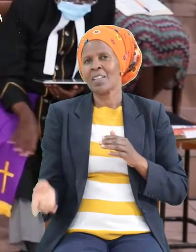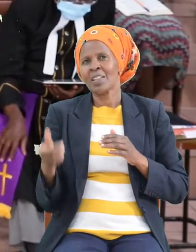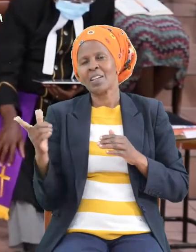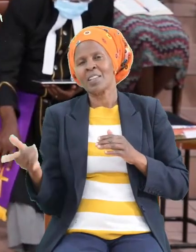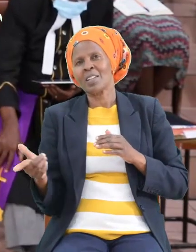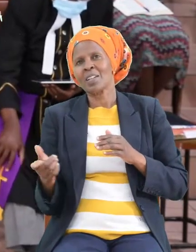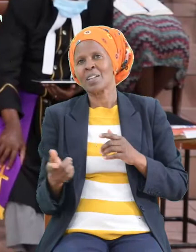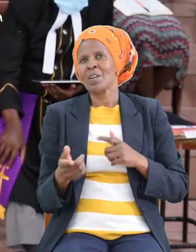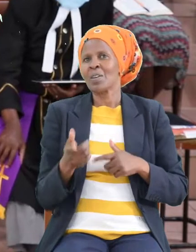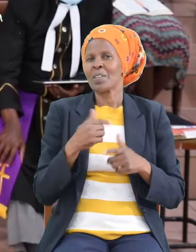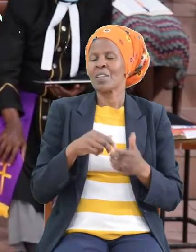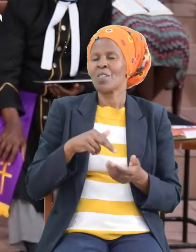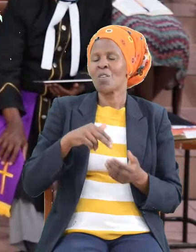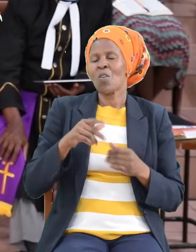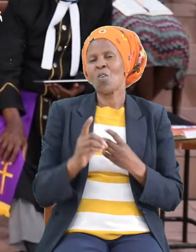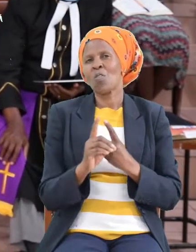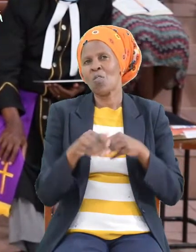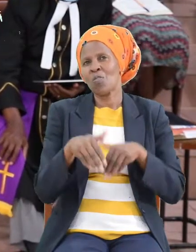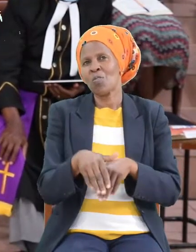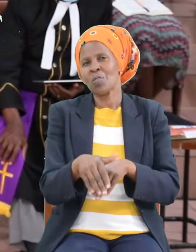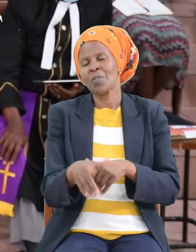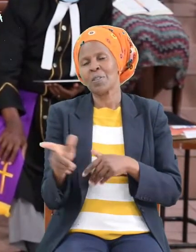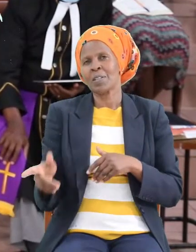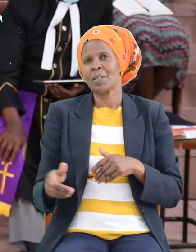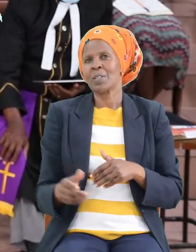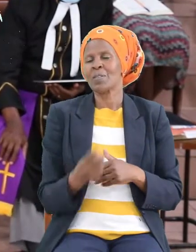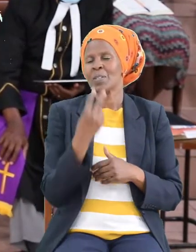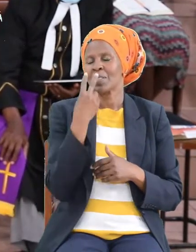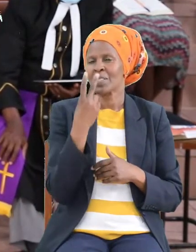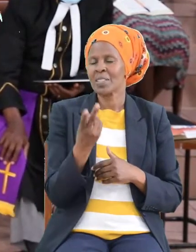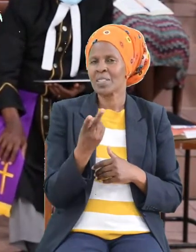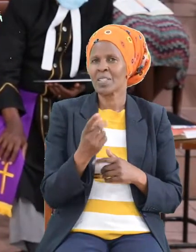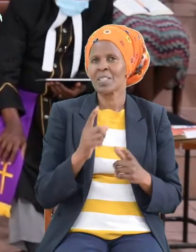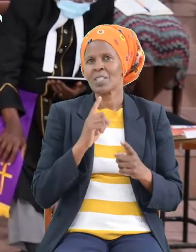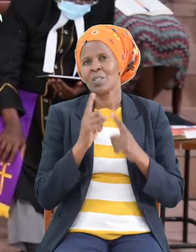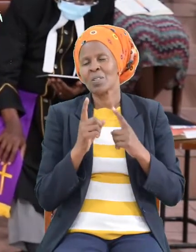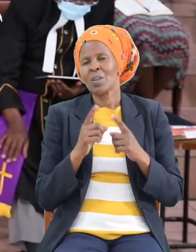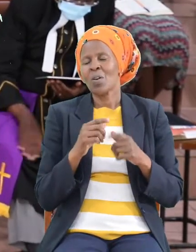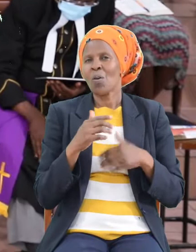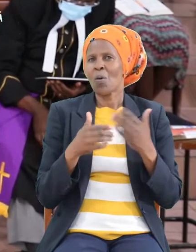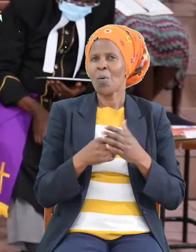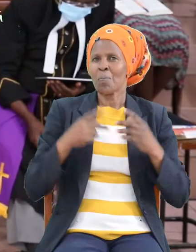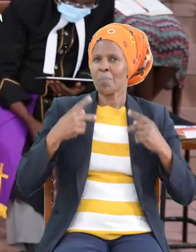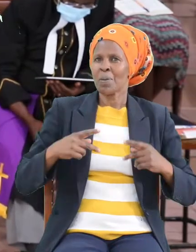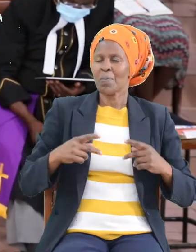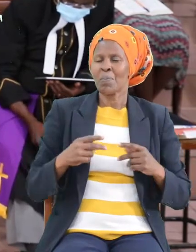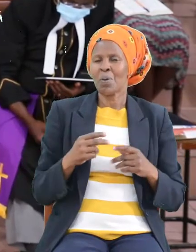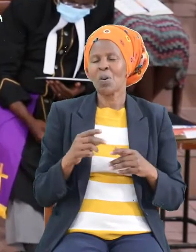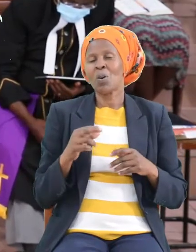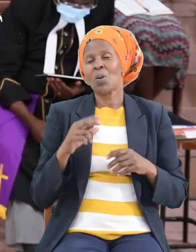wenjiwe wakamfuata, nao walipomwona wakamwambia, watu wote